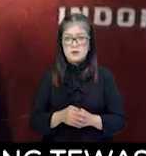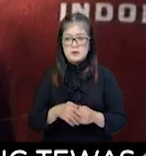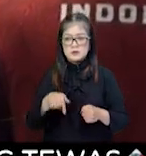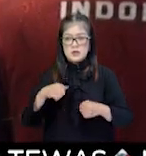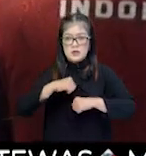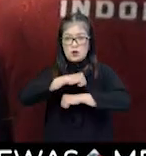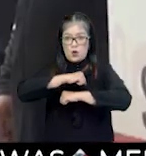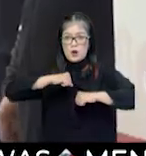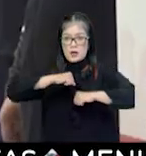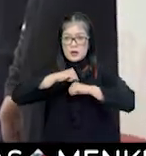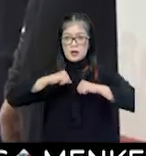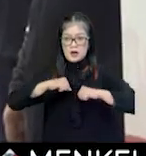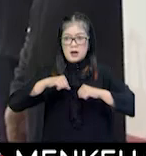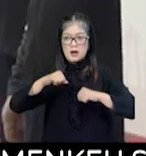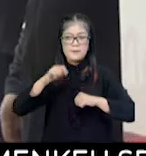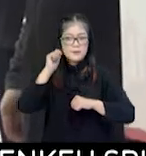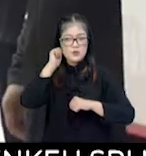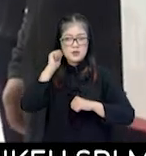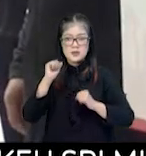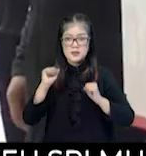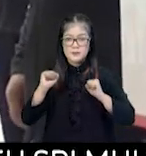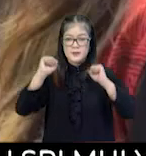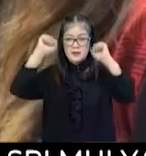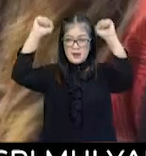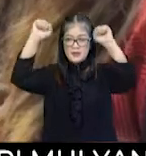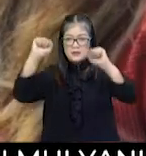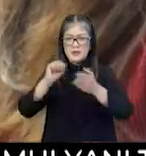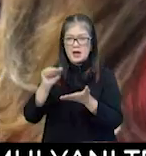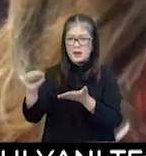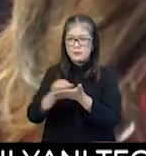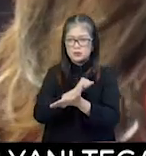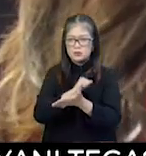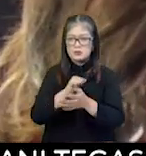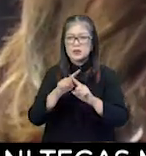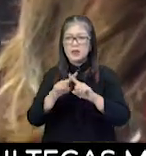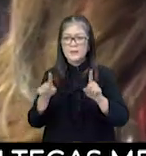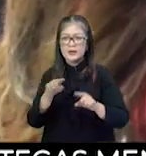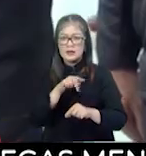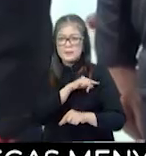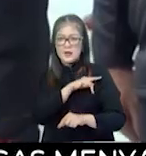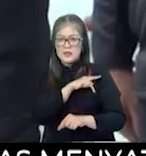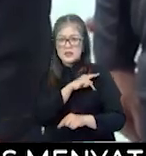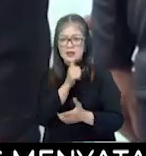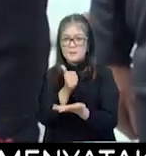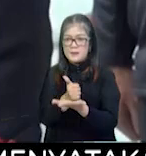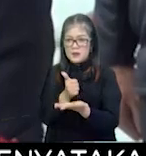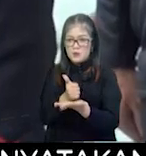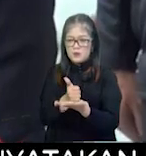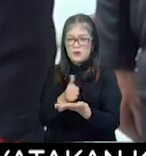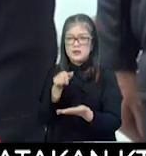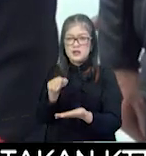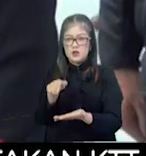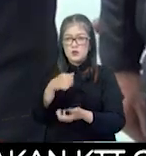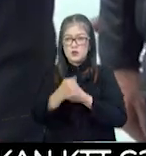olahraga angkat besi putri yang semula dikabarkan dihapus, menurut Chief de Mission SEA Games Vietnam Ferry Kono, dipastikan tetap digelar.